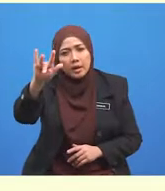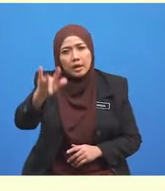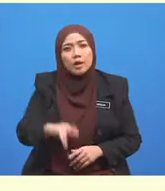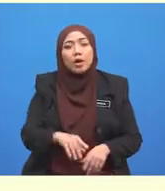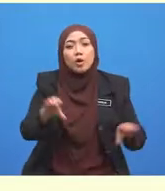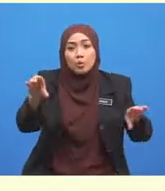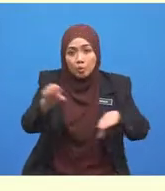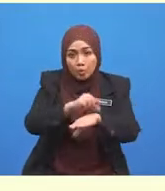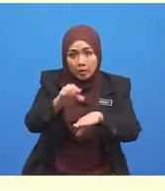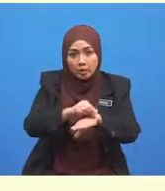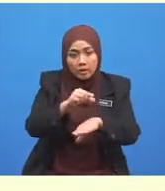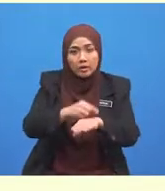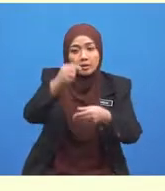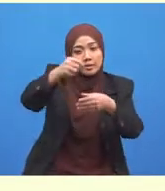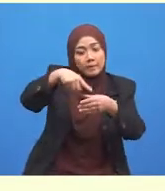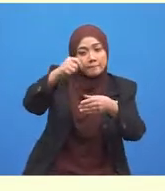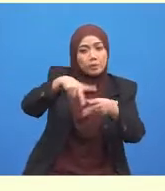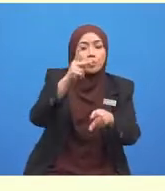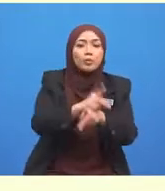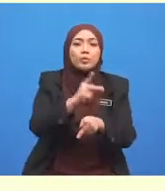Tapi kenapa?